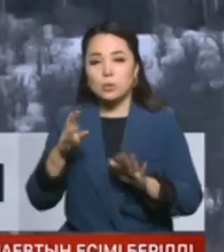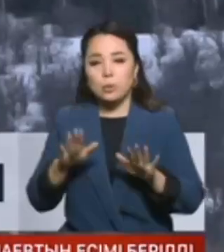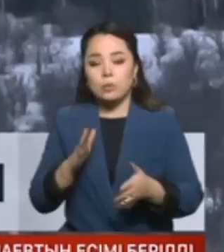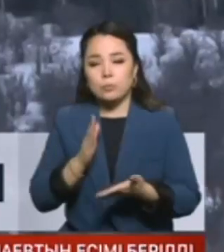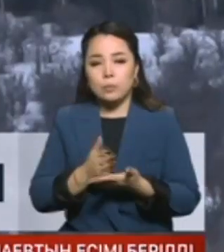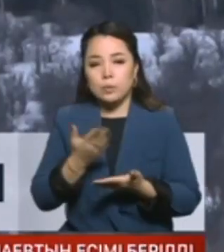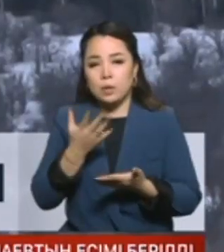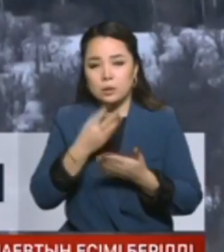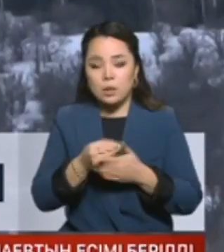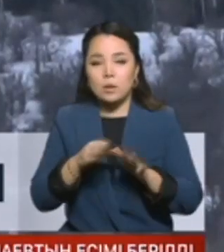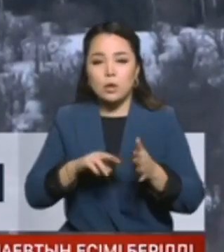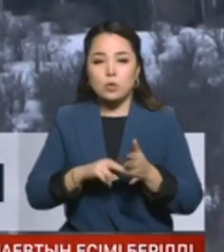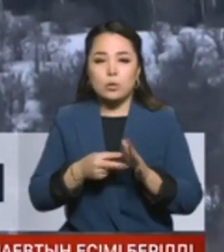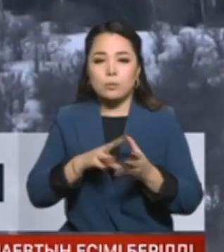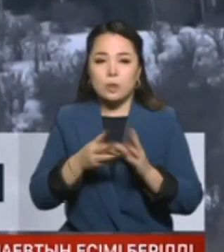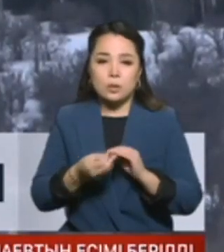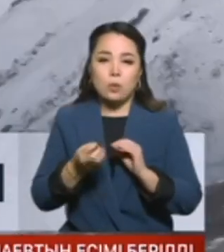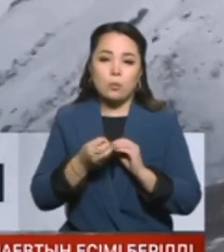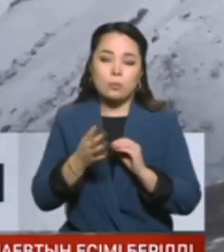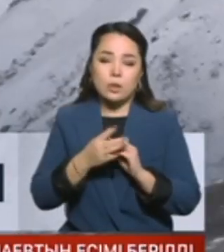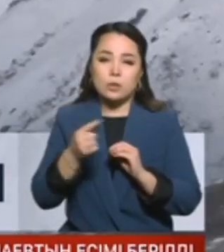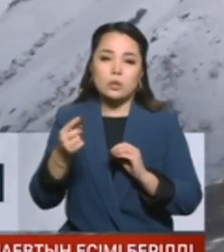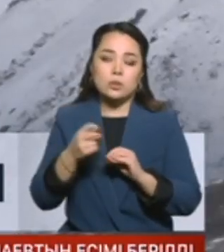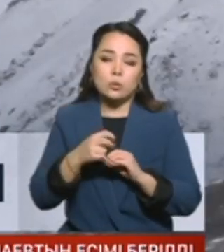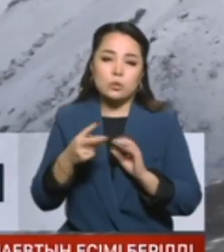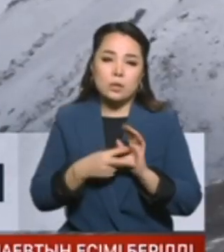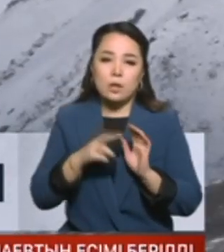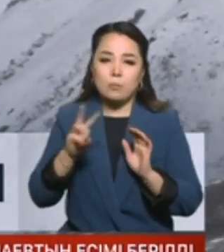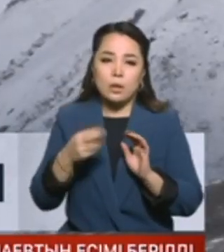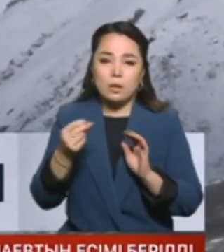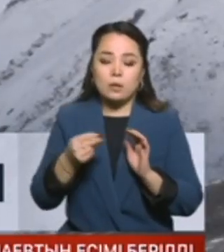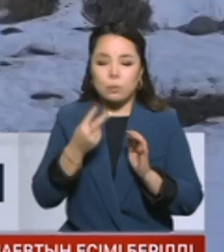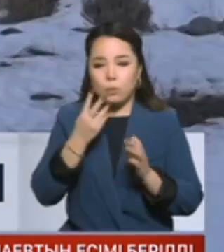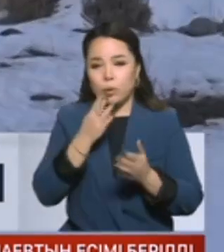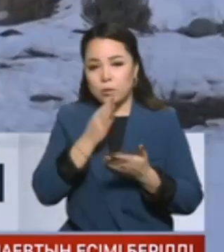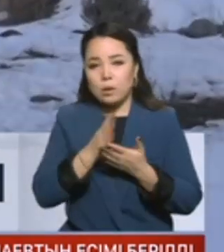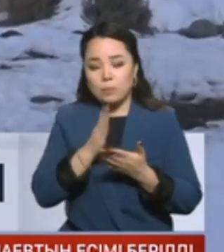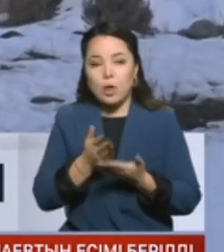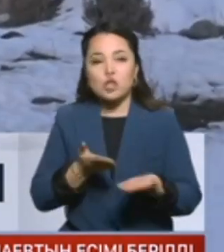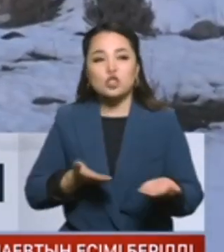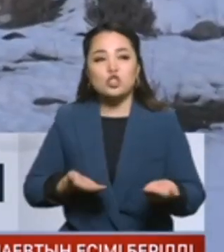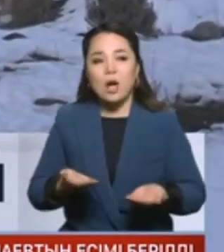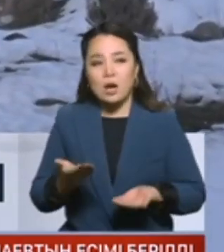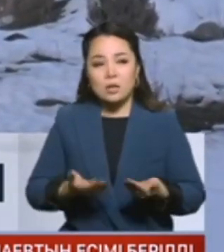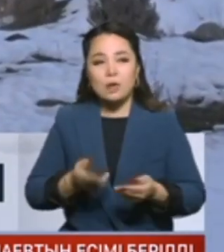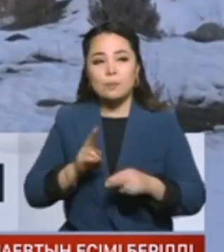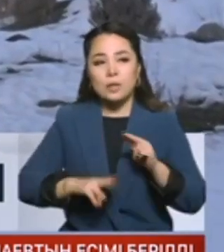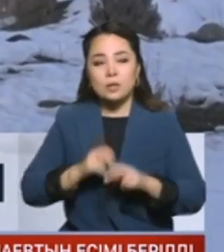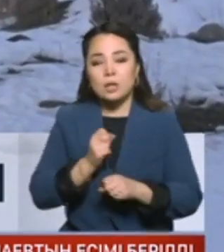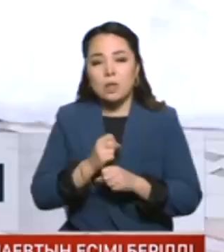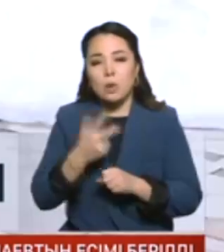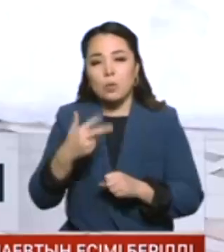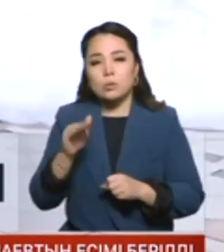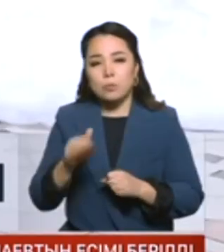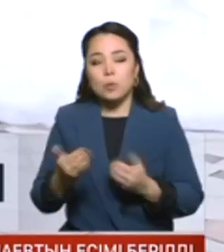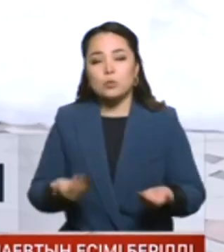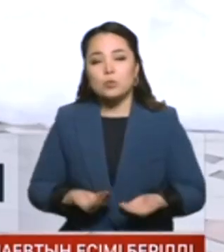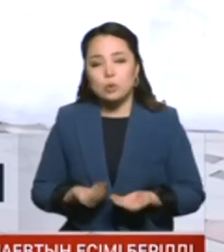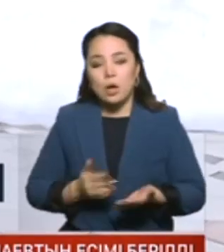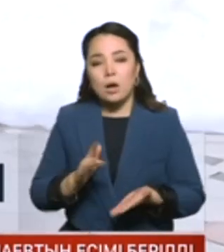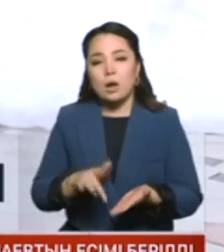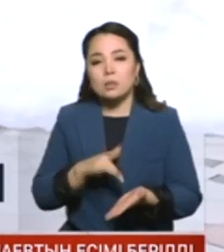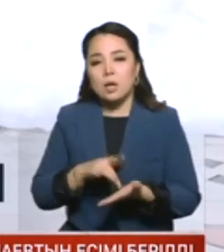boladı. Бұл зәкірлік жоба құны шамамен 15-17 миллиард теңге болады деп жоспарланып отыр. Шаңғы биатлон базасы салынатын болса, 30 мың тұрғыны бар